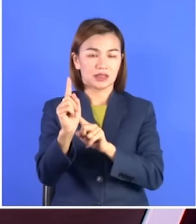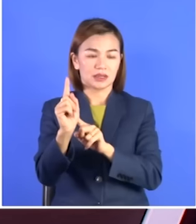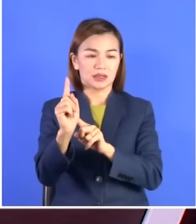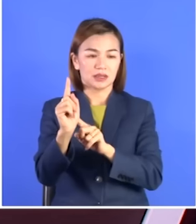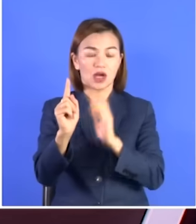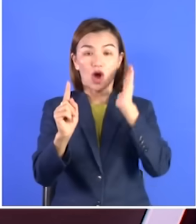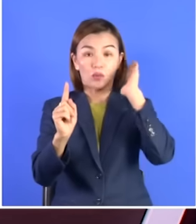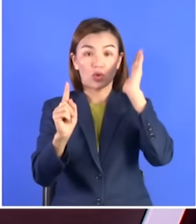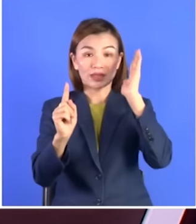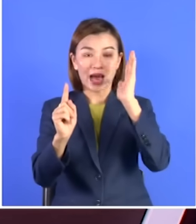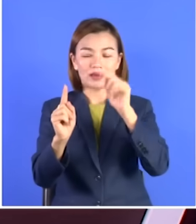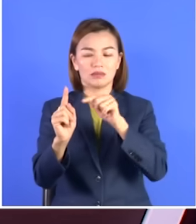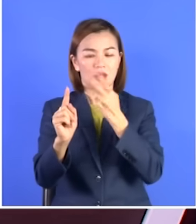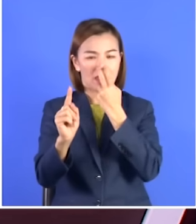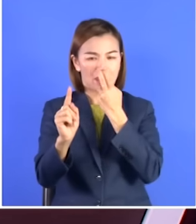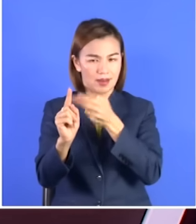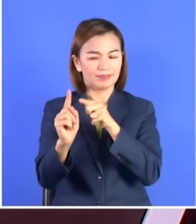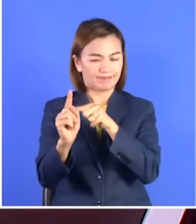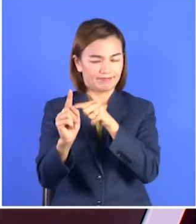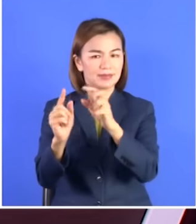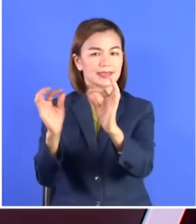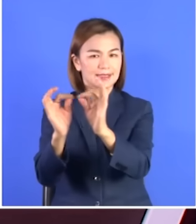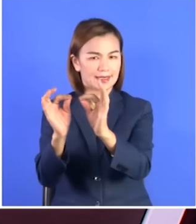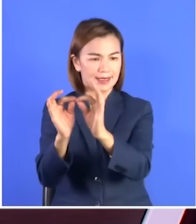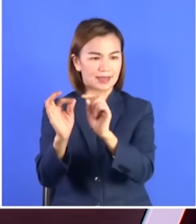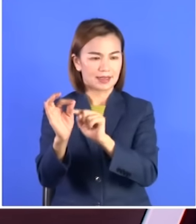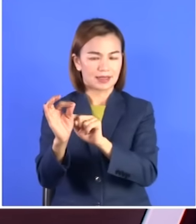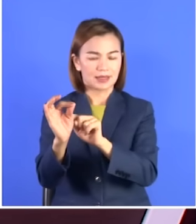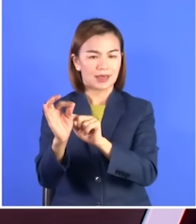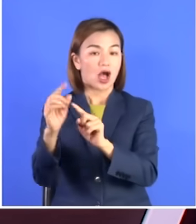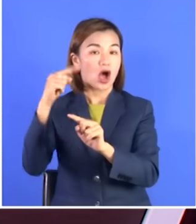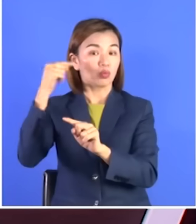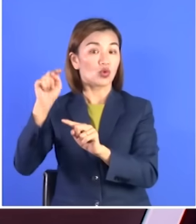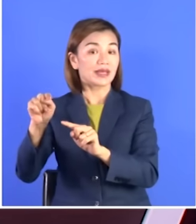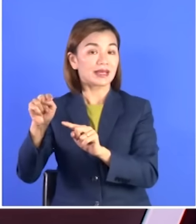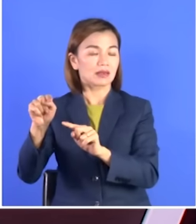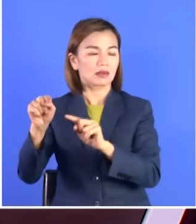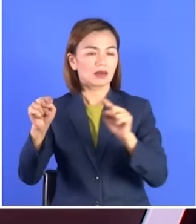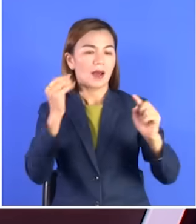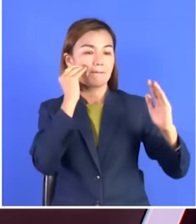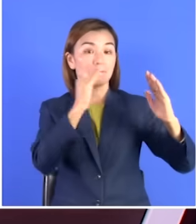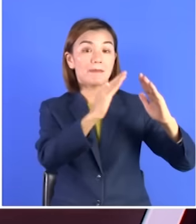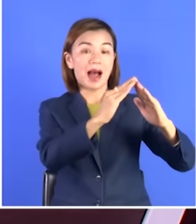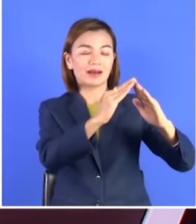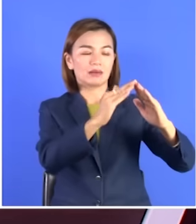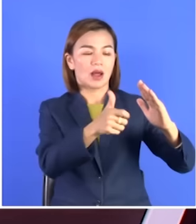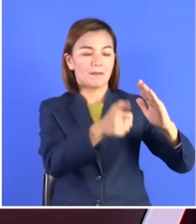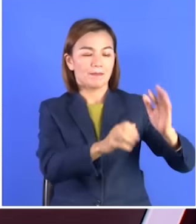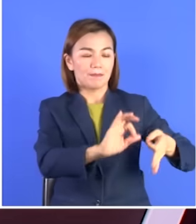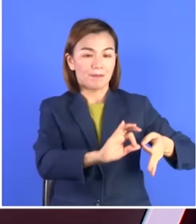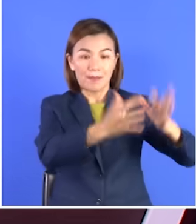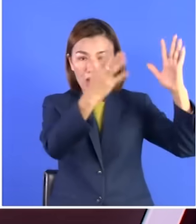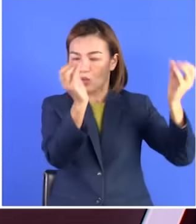จับได้ว่ามีกิ๊กสาวคนนี้ก็เลยเผาบ้านประชดเลยอืมันเป็นยังไงถึงเป็นขนาดนั้นนี่นะ